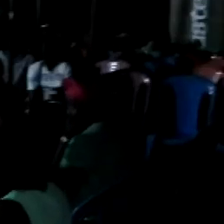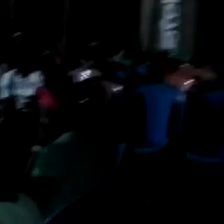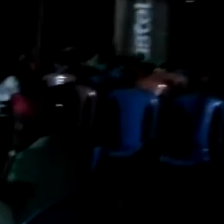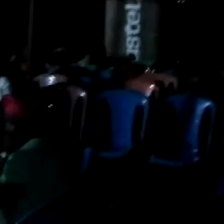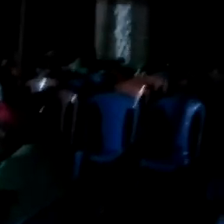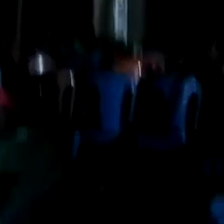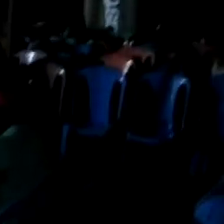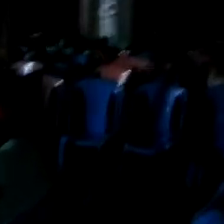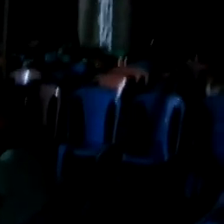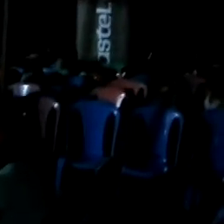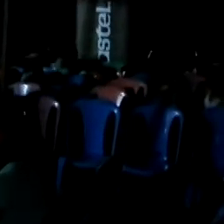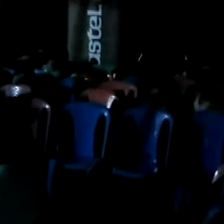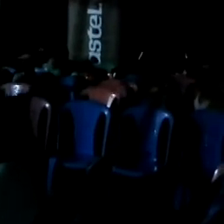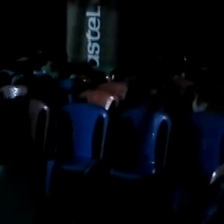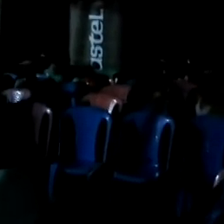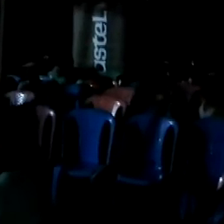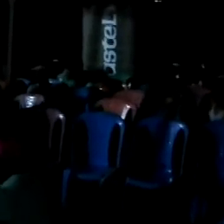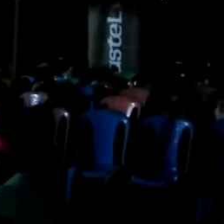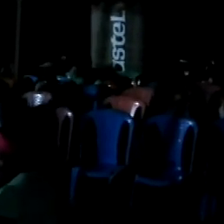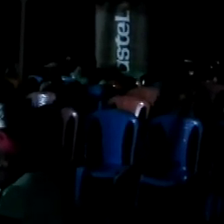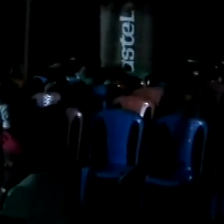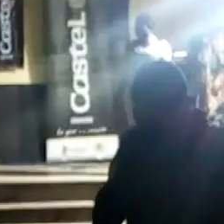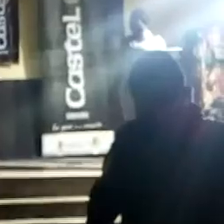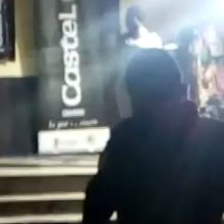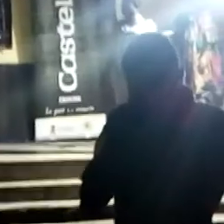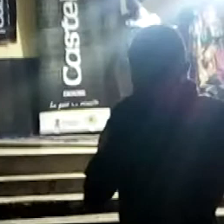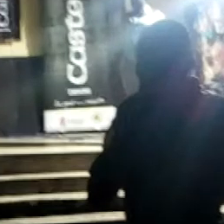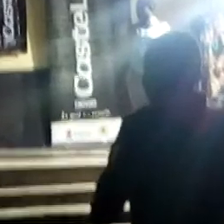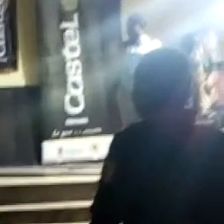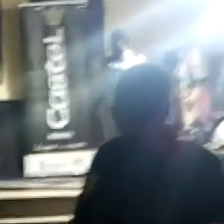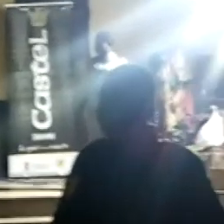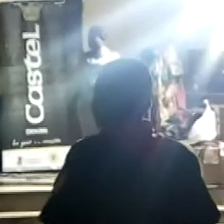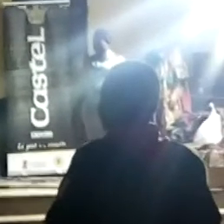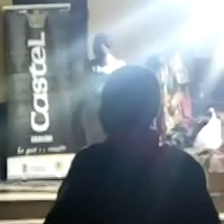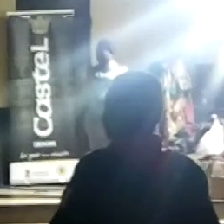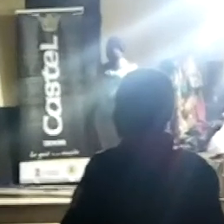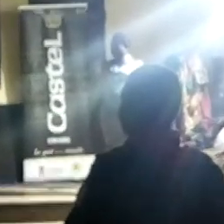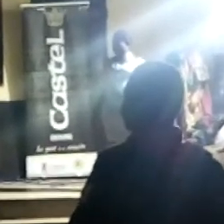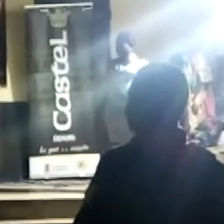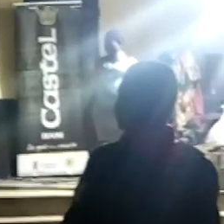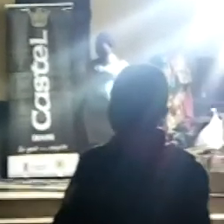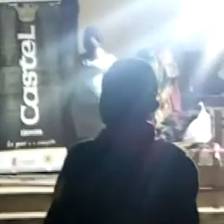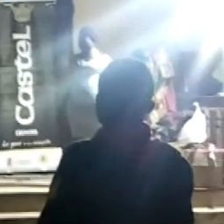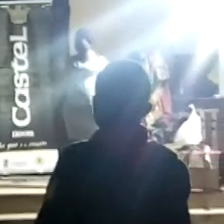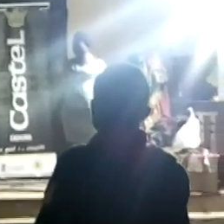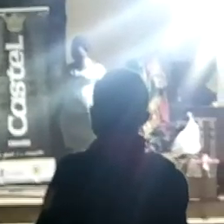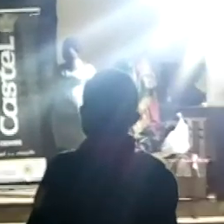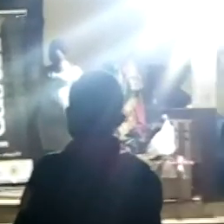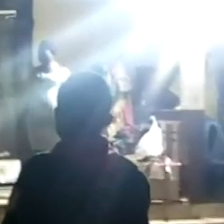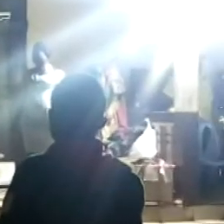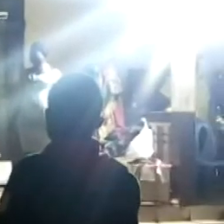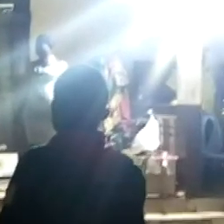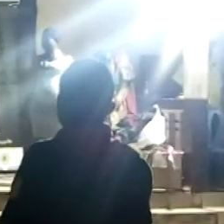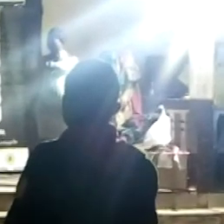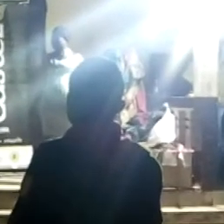votre souci. Soyez des témoins vivants et oculaires de ce festival. C'est du miracle. Et chaque jour de votre vie, prenez